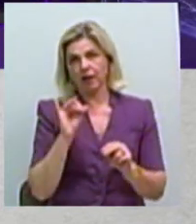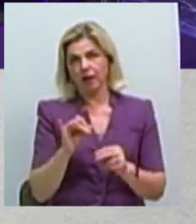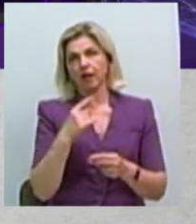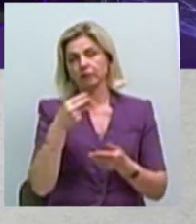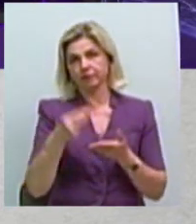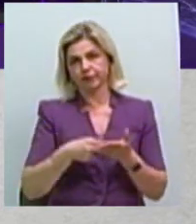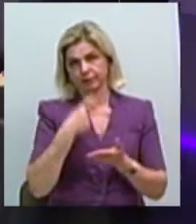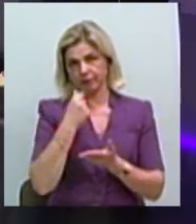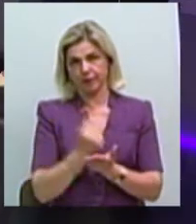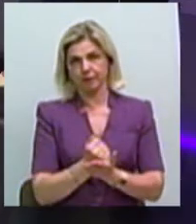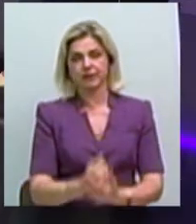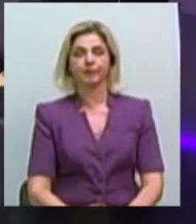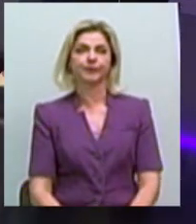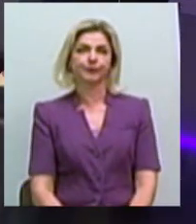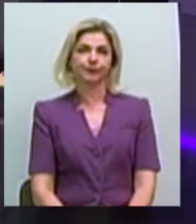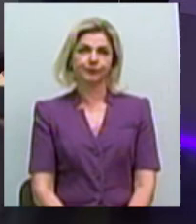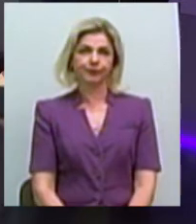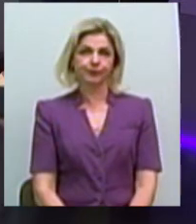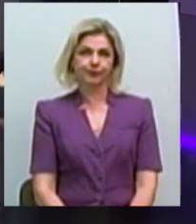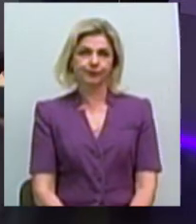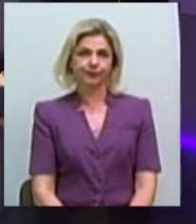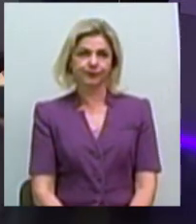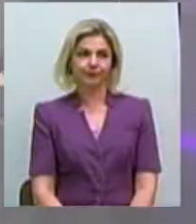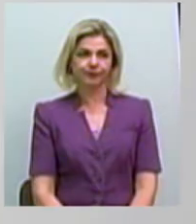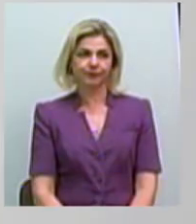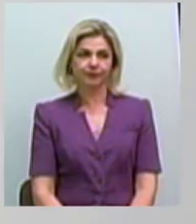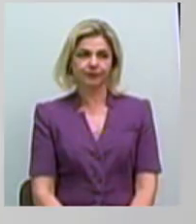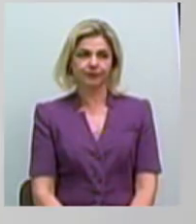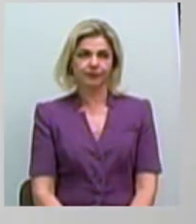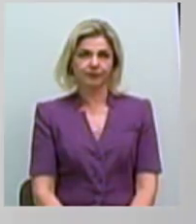особистим підписом під її текстом. Дякую.